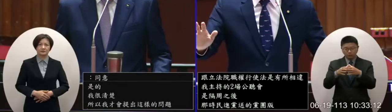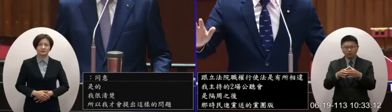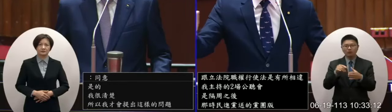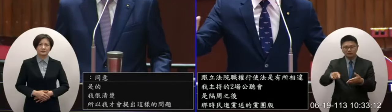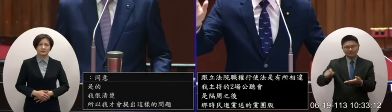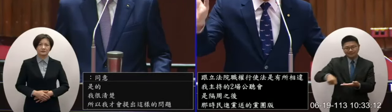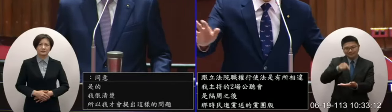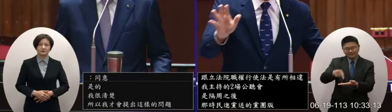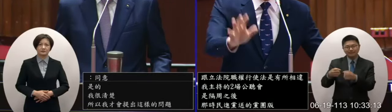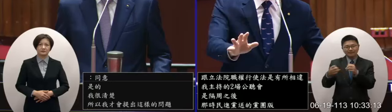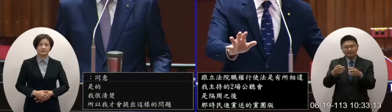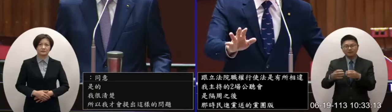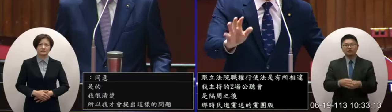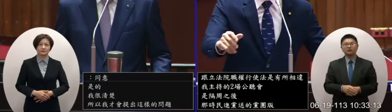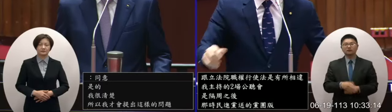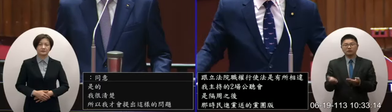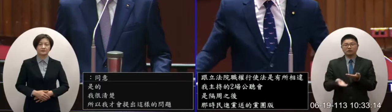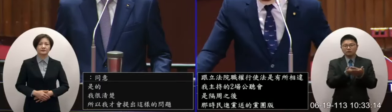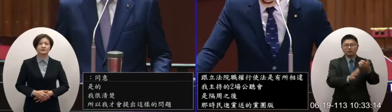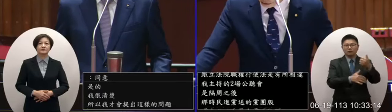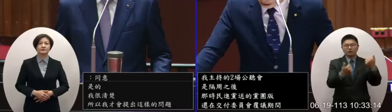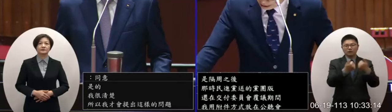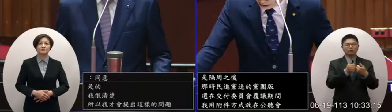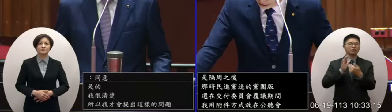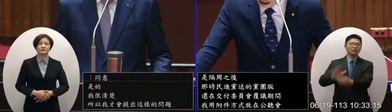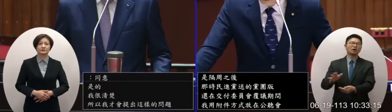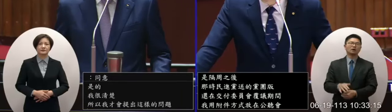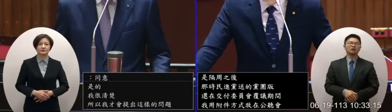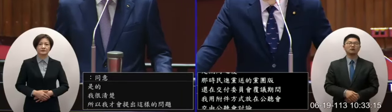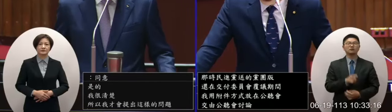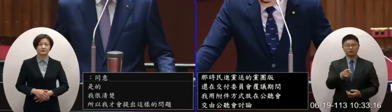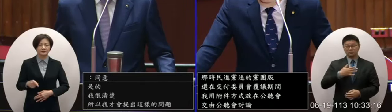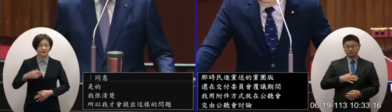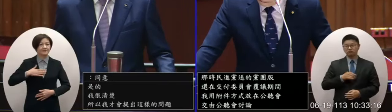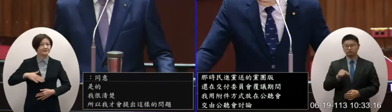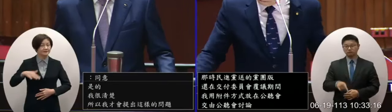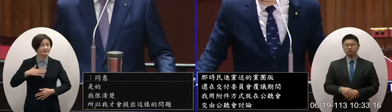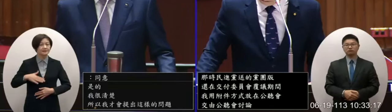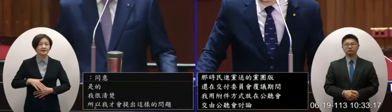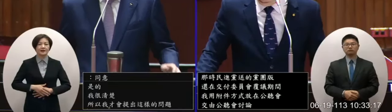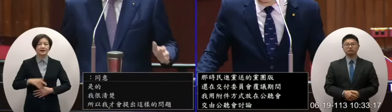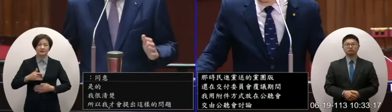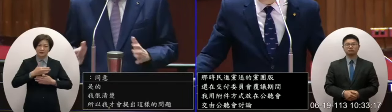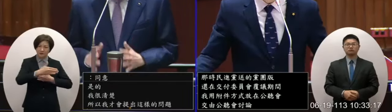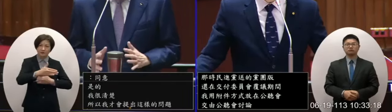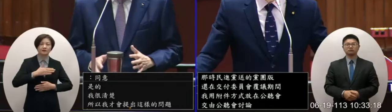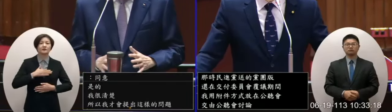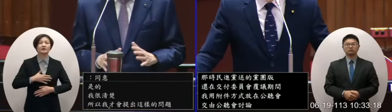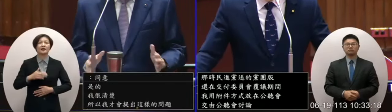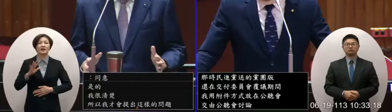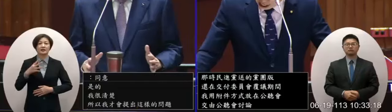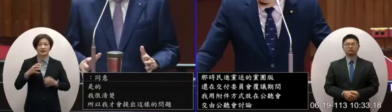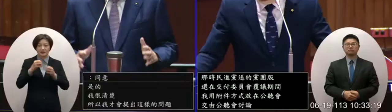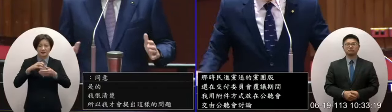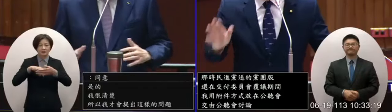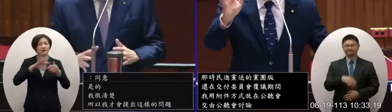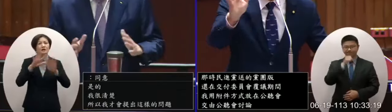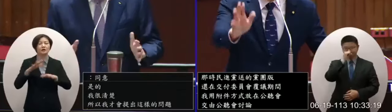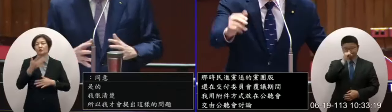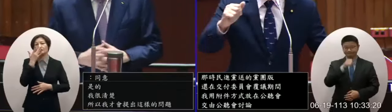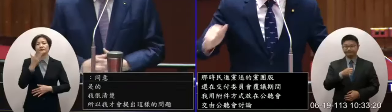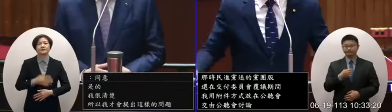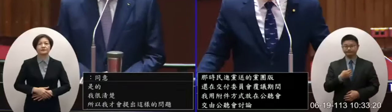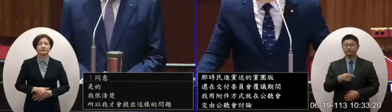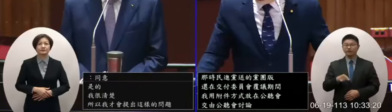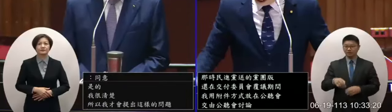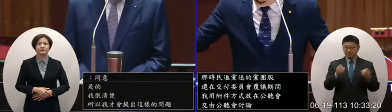版本，但是他后来在委员会被封杀了，这你也了解吗？ 欸，我知道这个过程，但是讨论的内容我当然不是很清楚。 好，那我就告诉